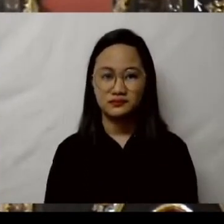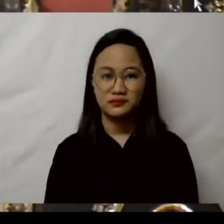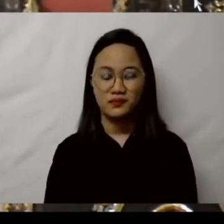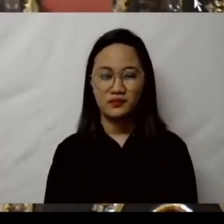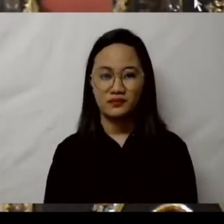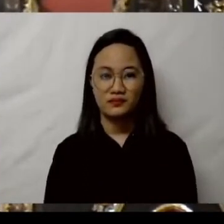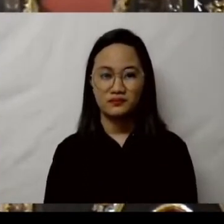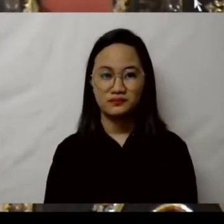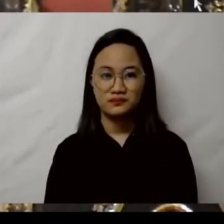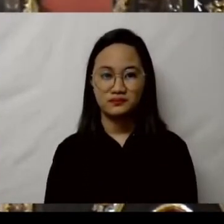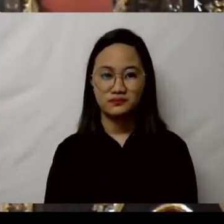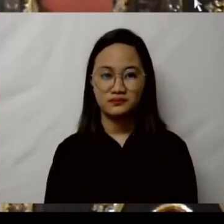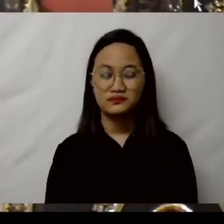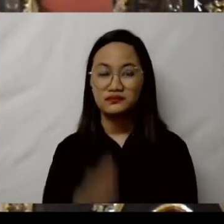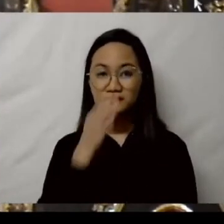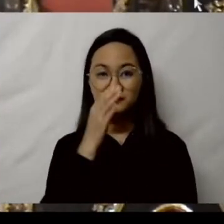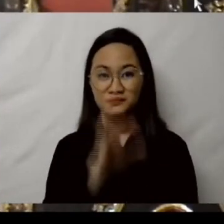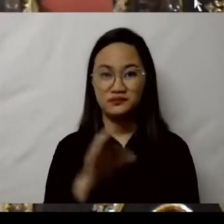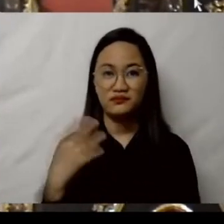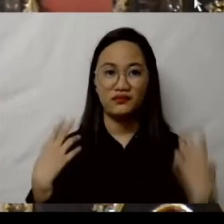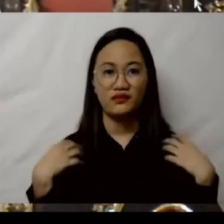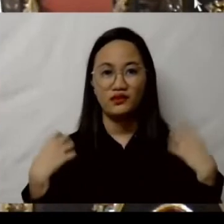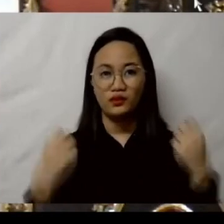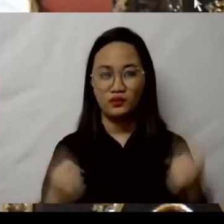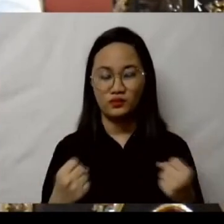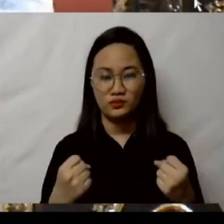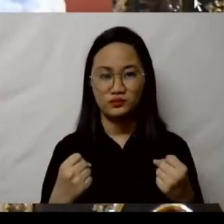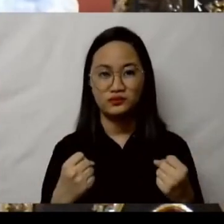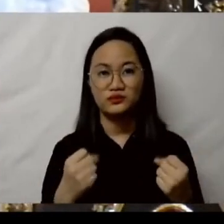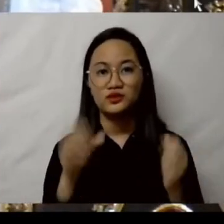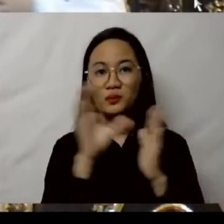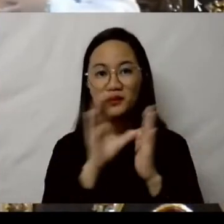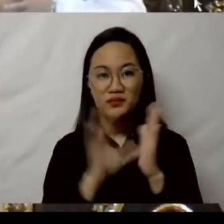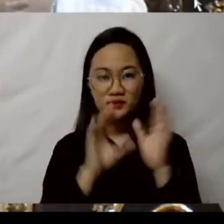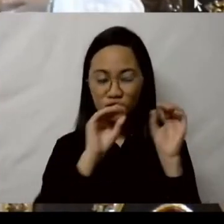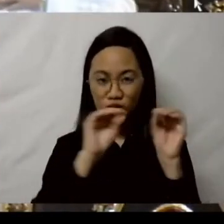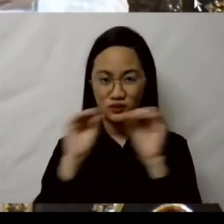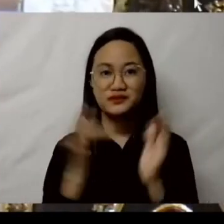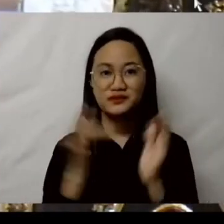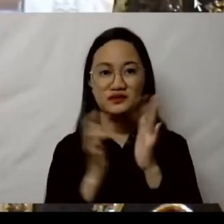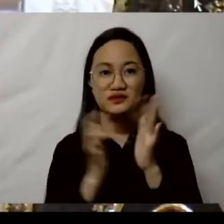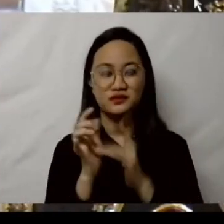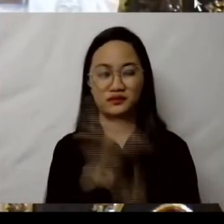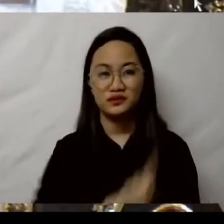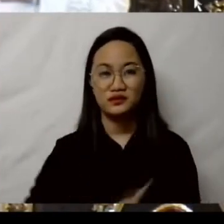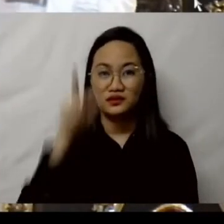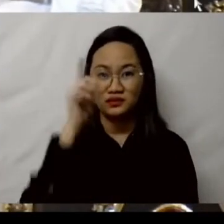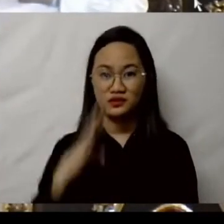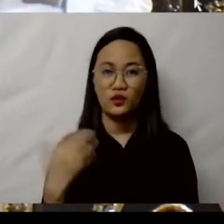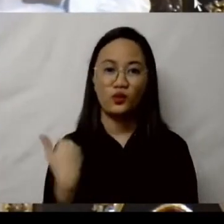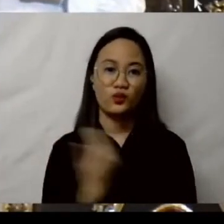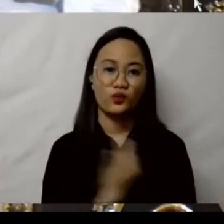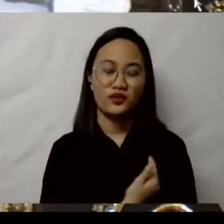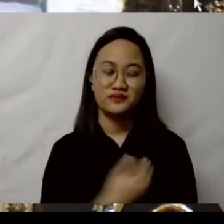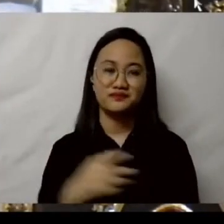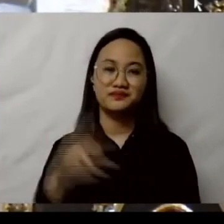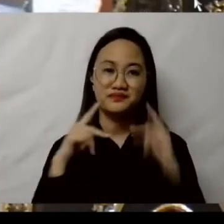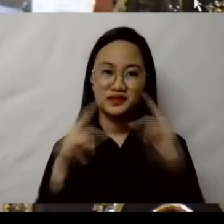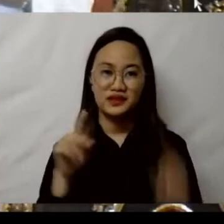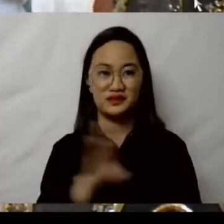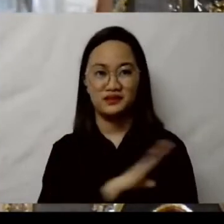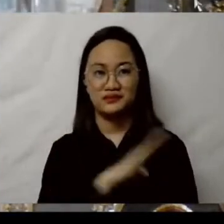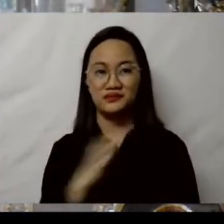Sa tagubilin ng mga nakagagaling na utos at turo ni Jesus na Panginoon natin at Diyos, ipahayag natin ng lakas loob. Ama